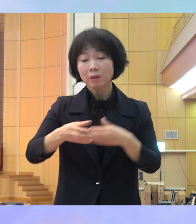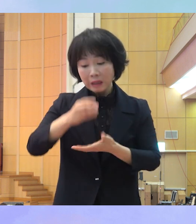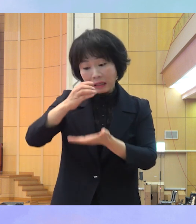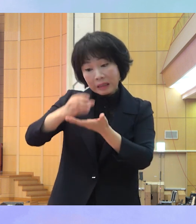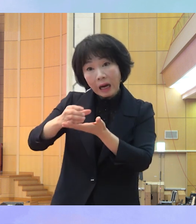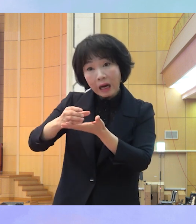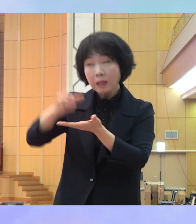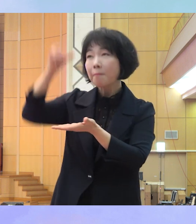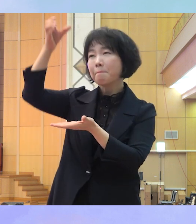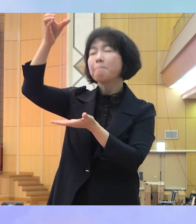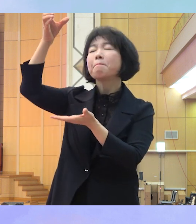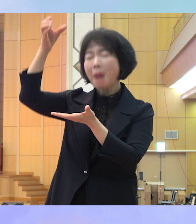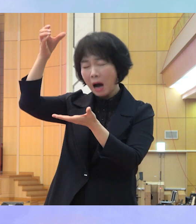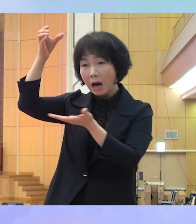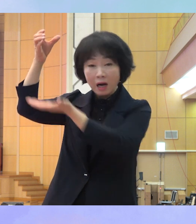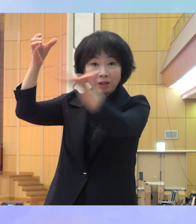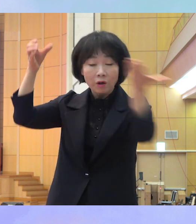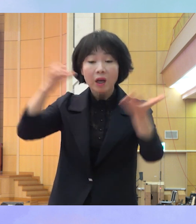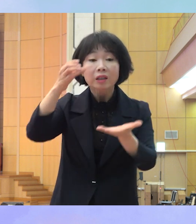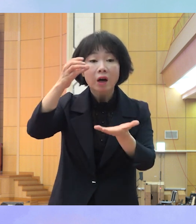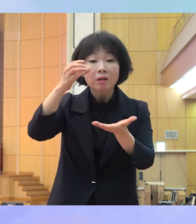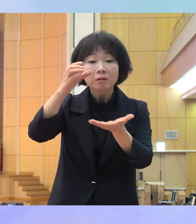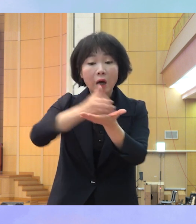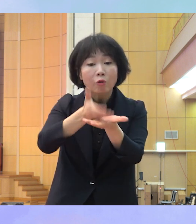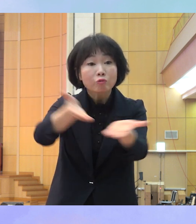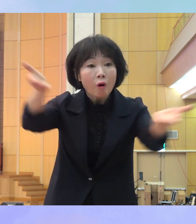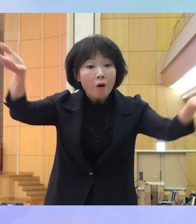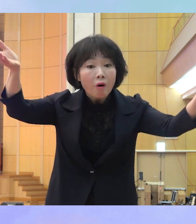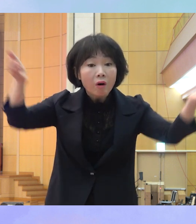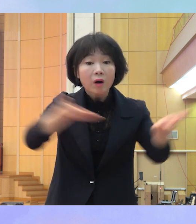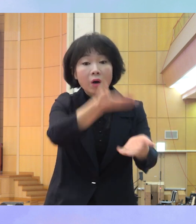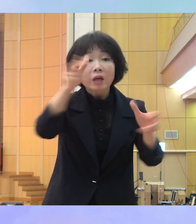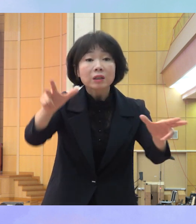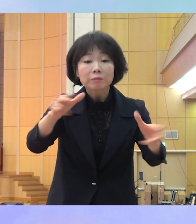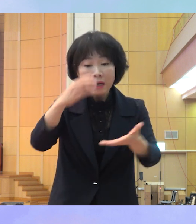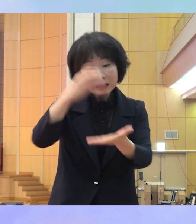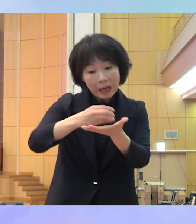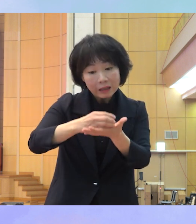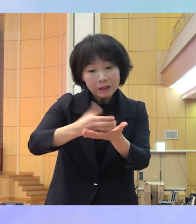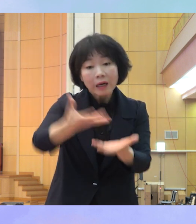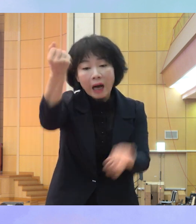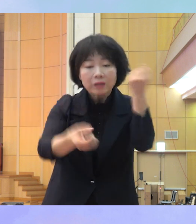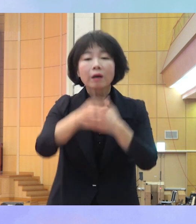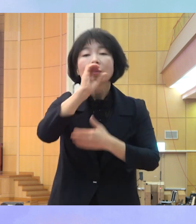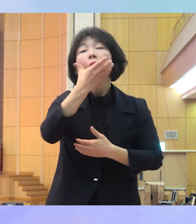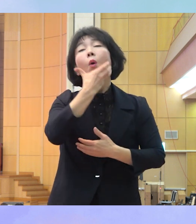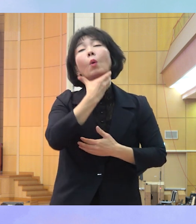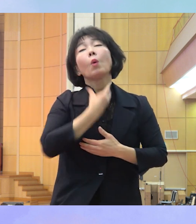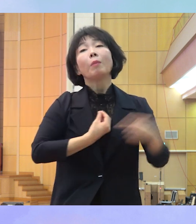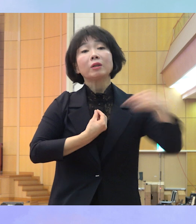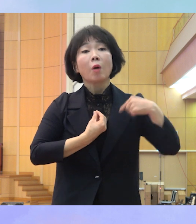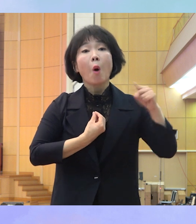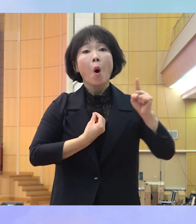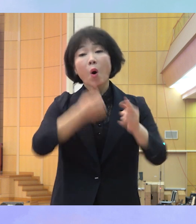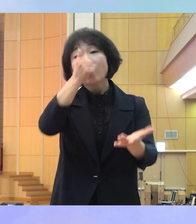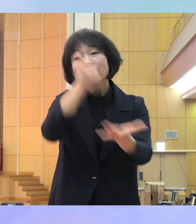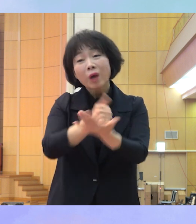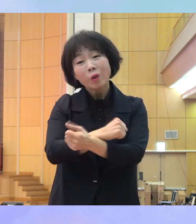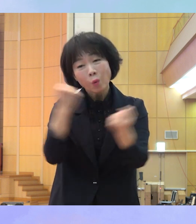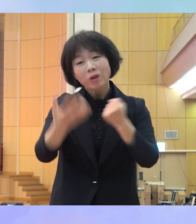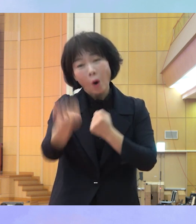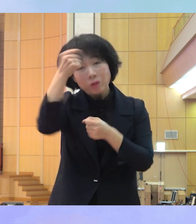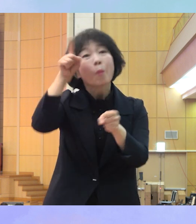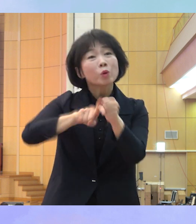가지사 사례하시고 저희에게 주시며 가라사대 너희가 다 이것을 마시라. 이것은 죄사함을